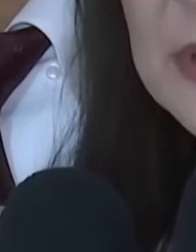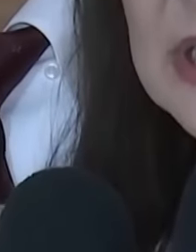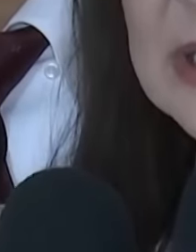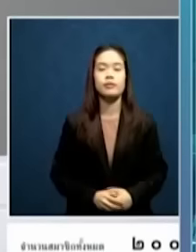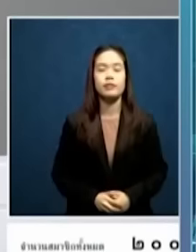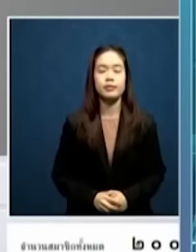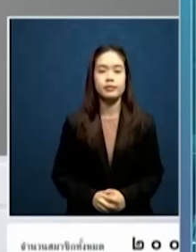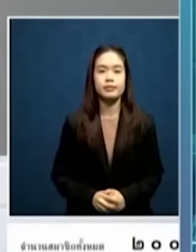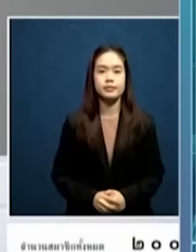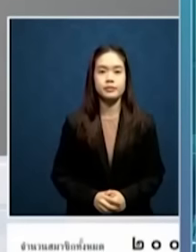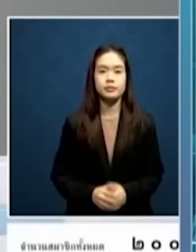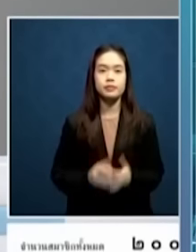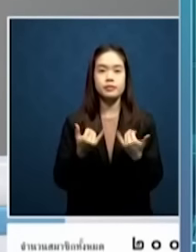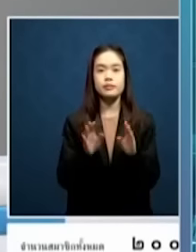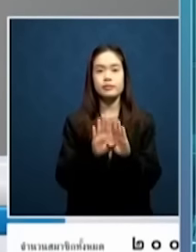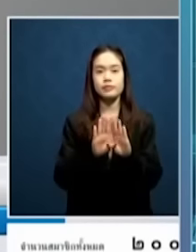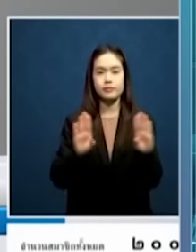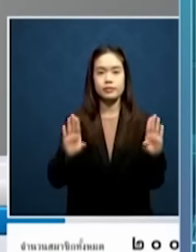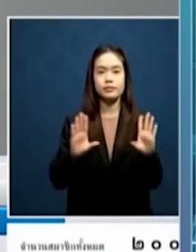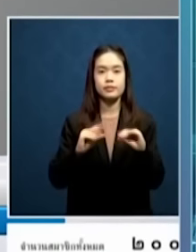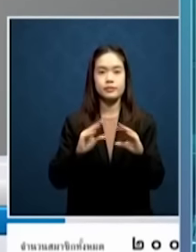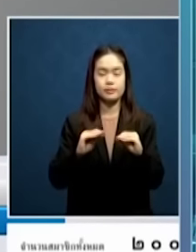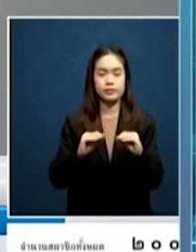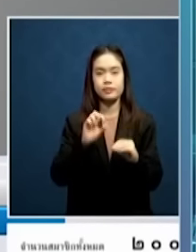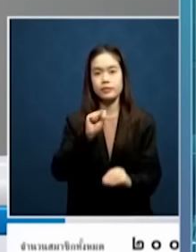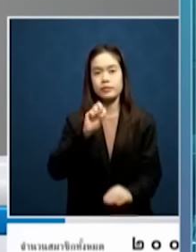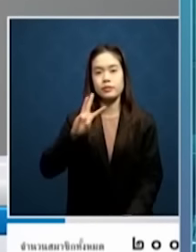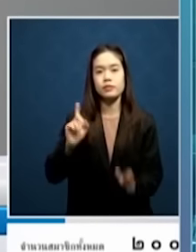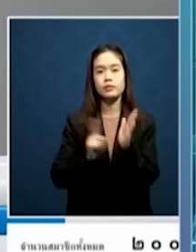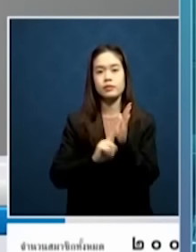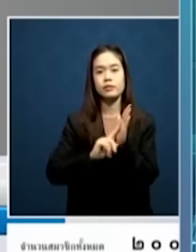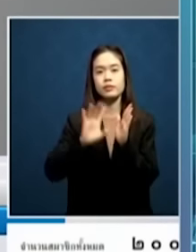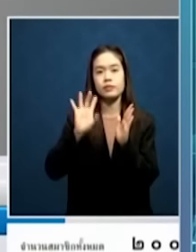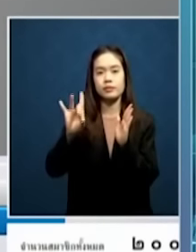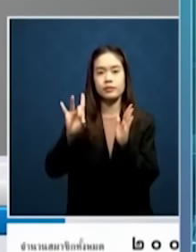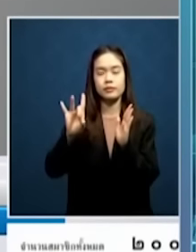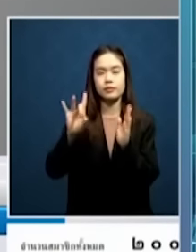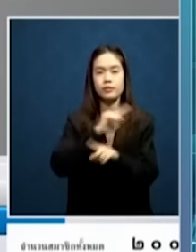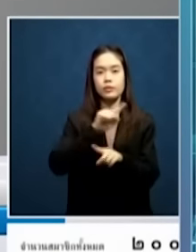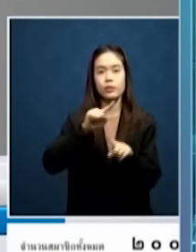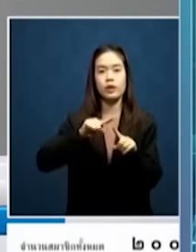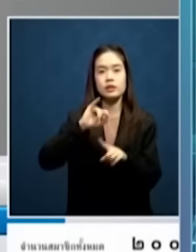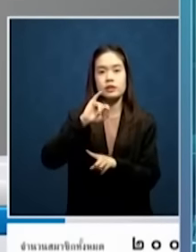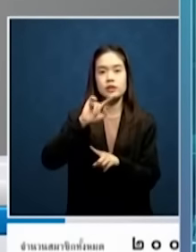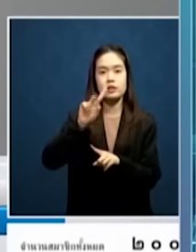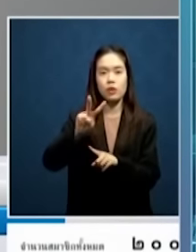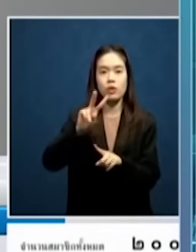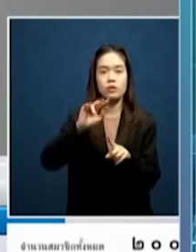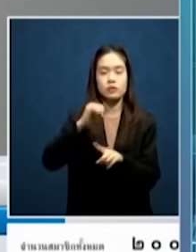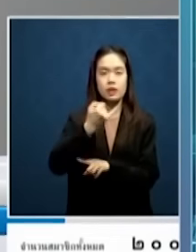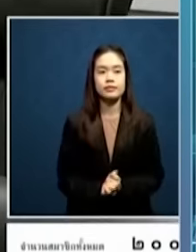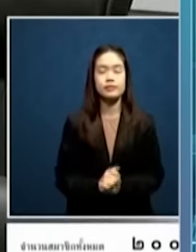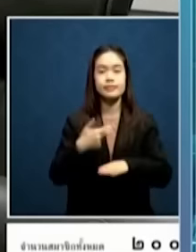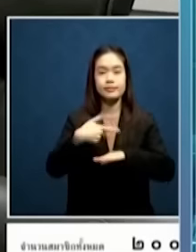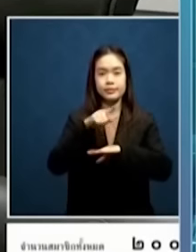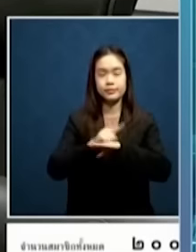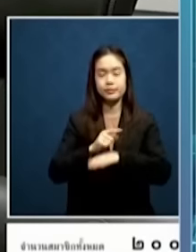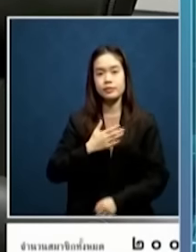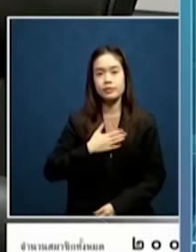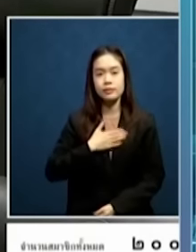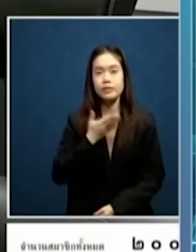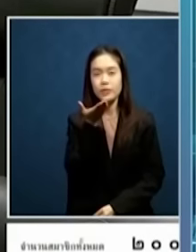าจล้นเกิน เรื่องนี้ก็ถูกตีตกไปรอบนึงแล้วใช่ไหมคะอีกยัตติหนึ่งค่ะคุณผู้ชมมีการเสนอให้ตั้งคณะกร